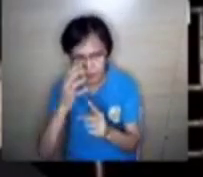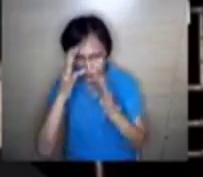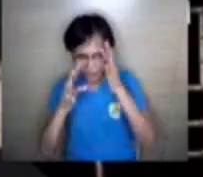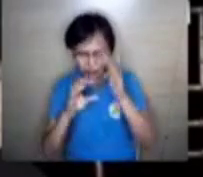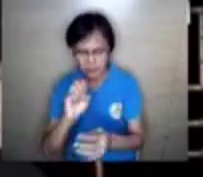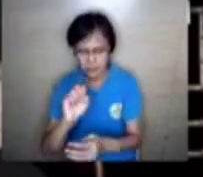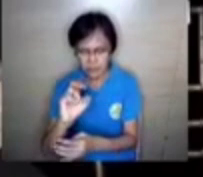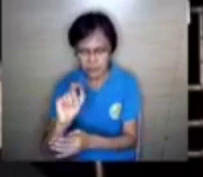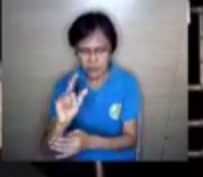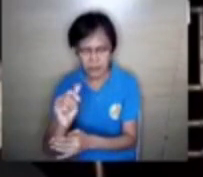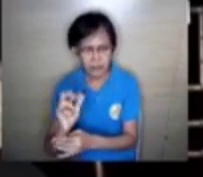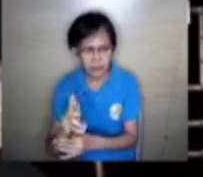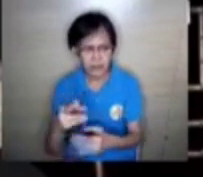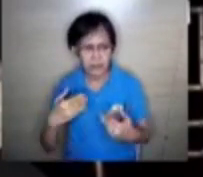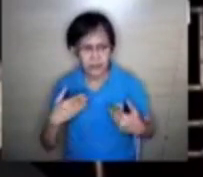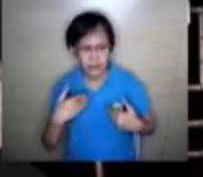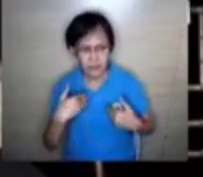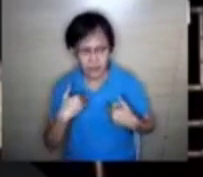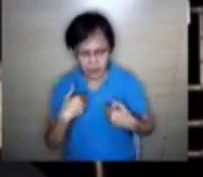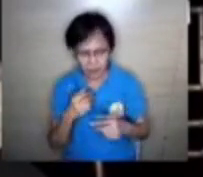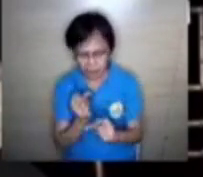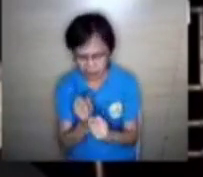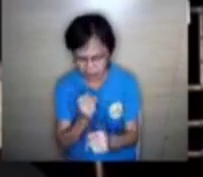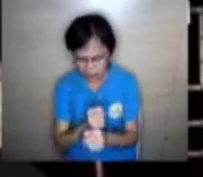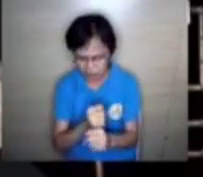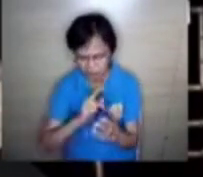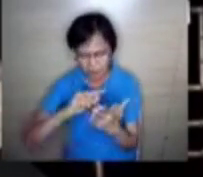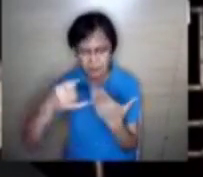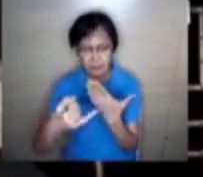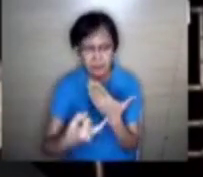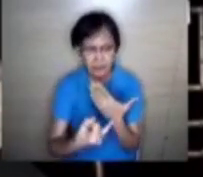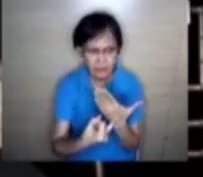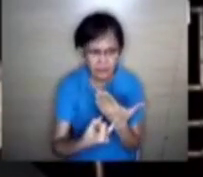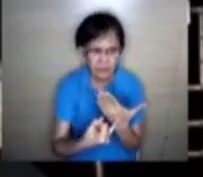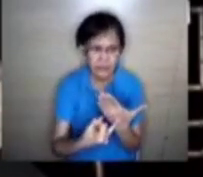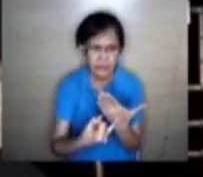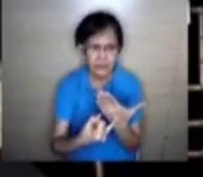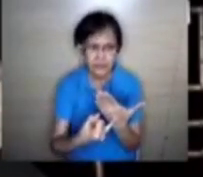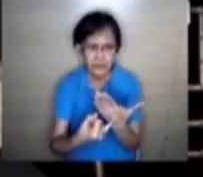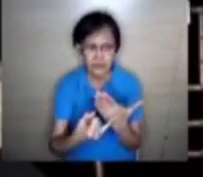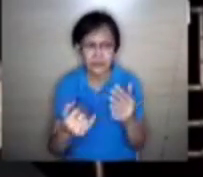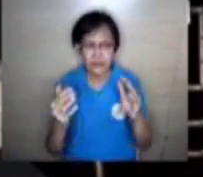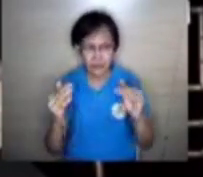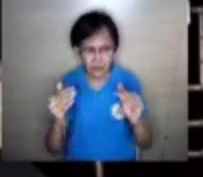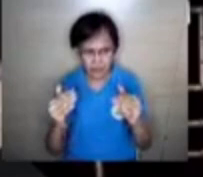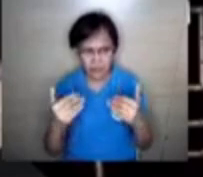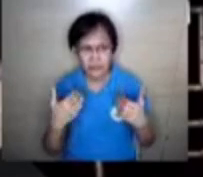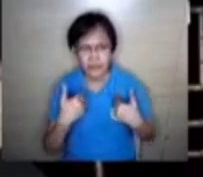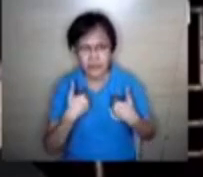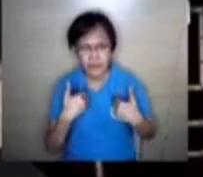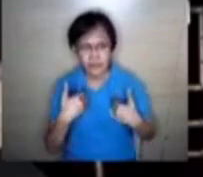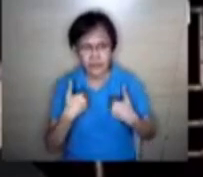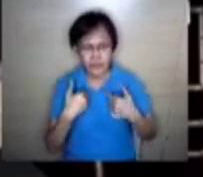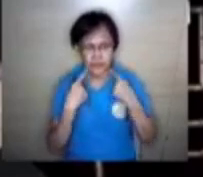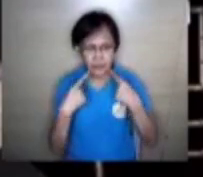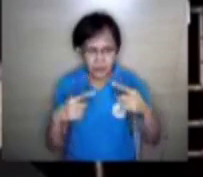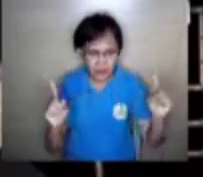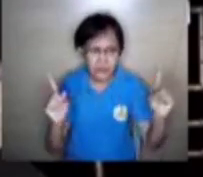ginawang ghost na ginawa, ay nakasuhan na rin natin, iisa-isahin natin ng mga tiwali.